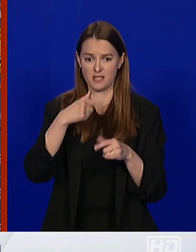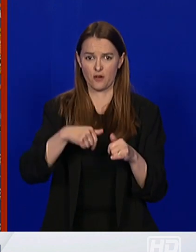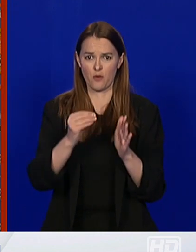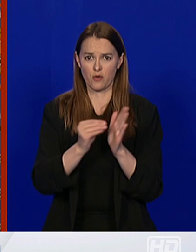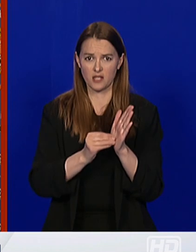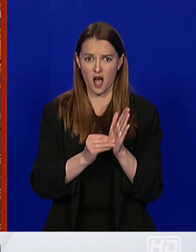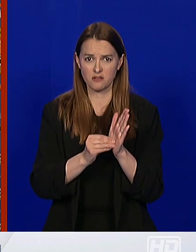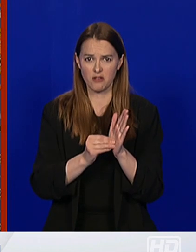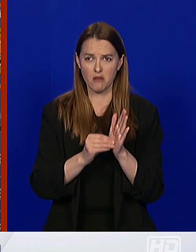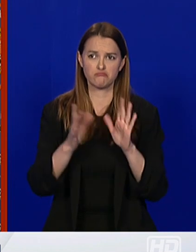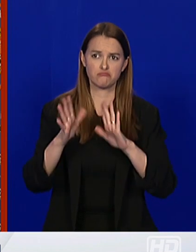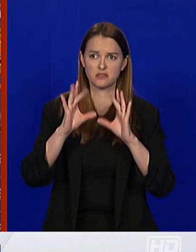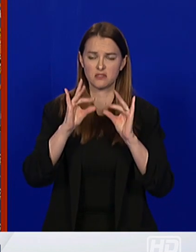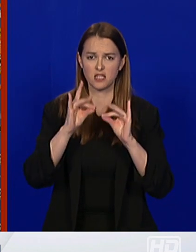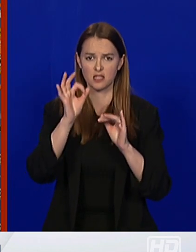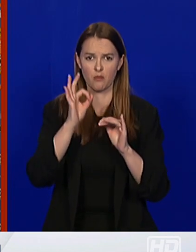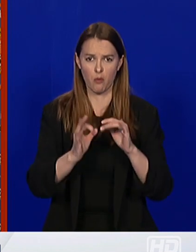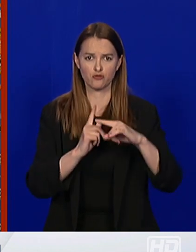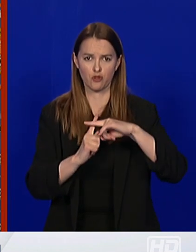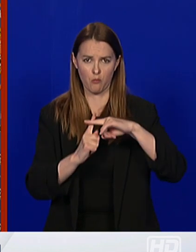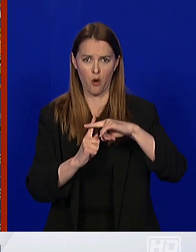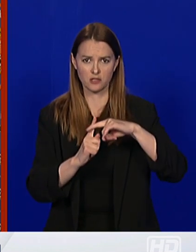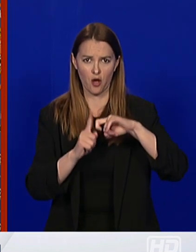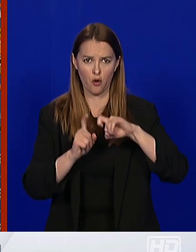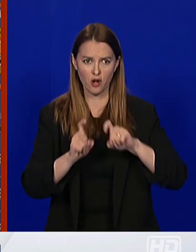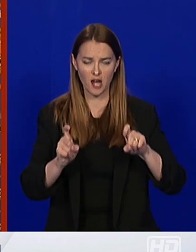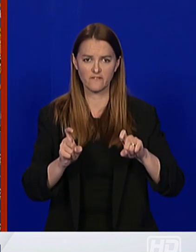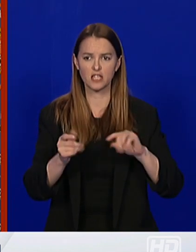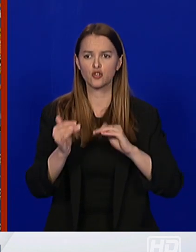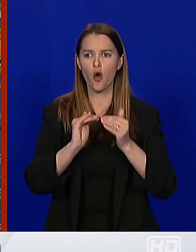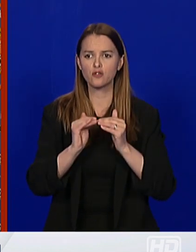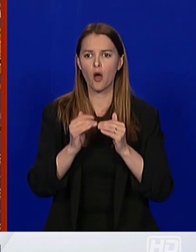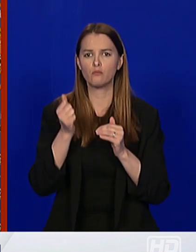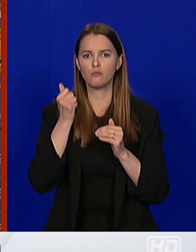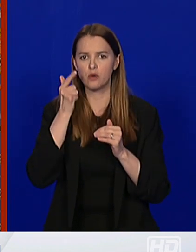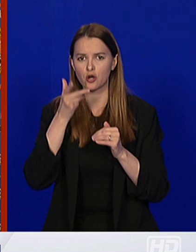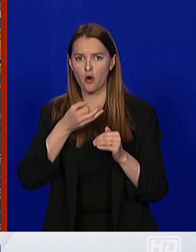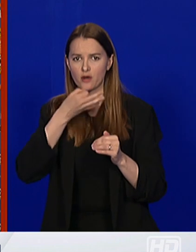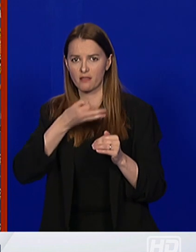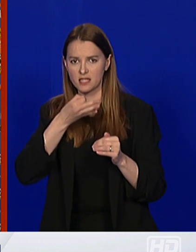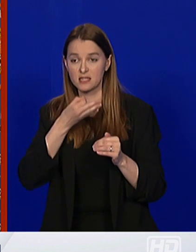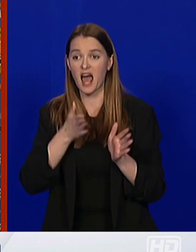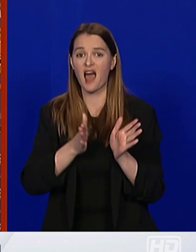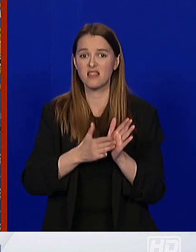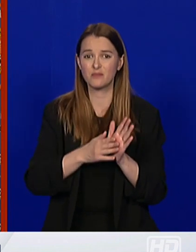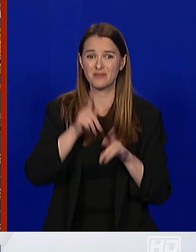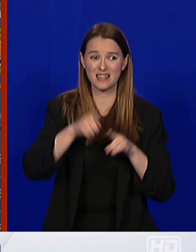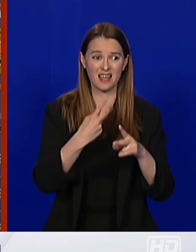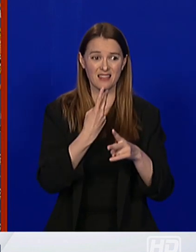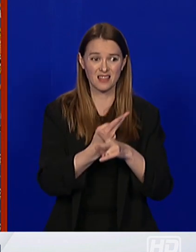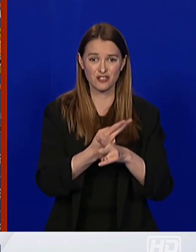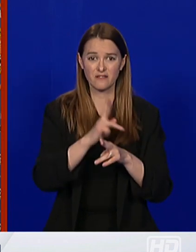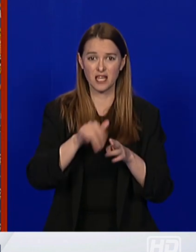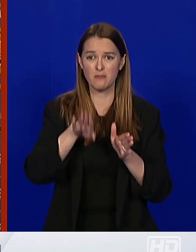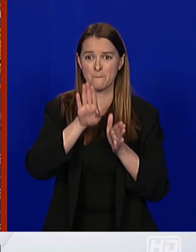oko 10% pozitivnih u odnosu na broj testiranih, dok neke zemlje imaju manje od 1%. Znači da